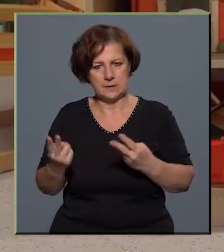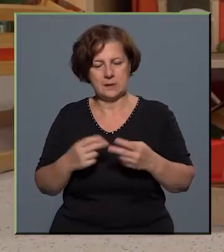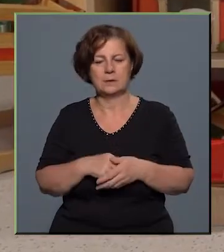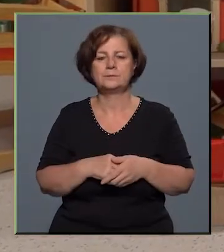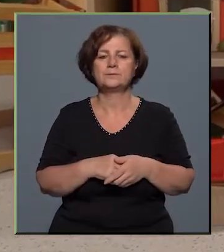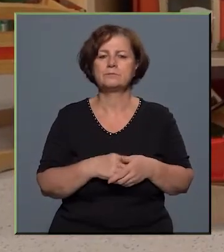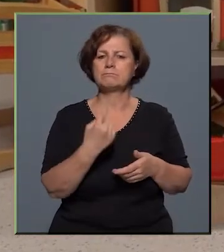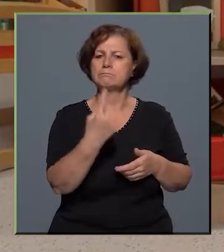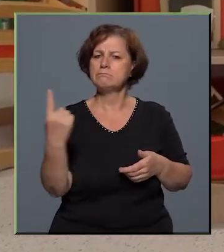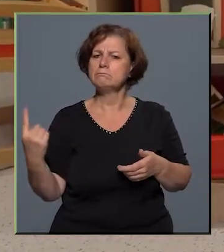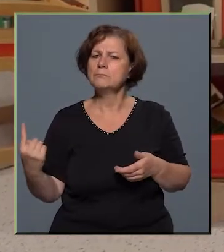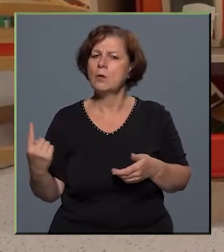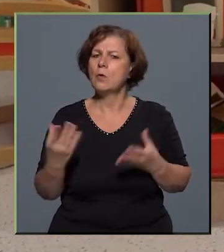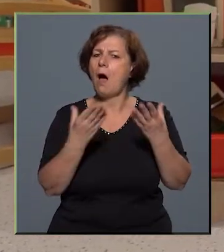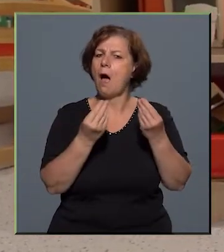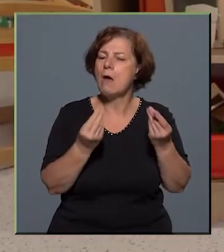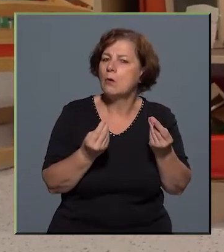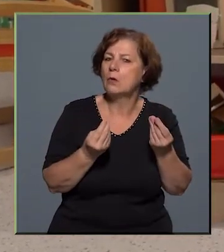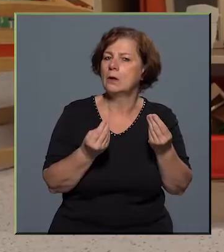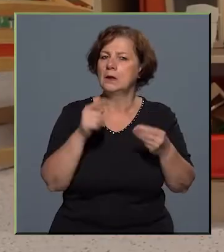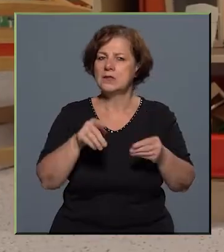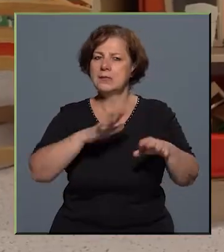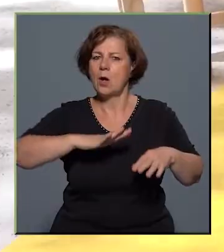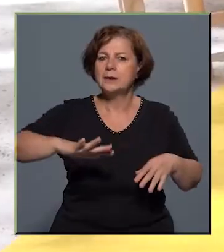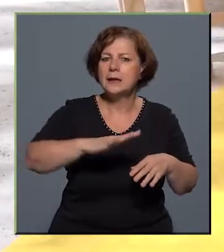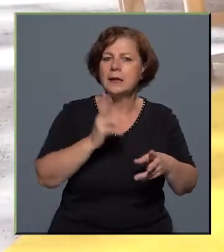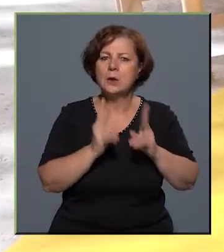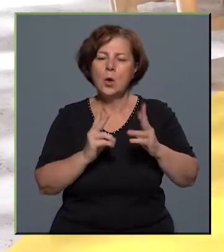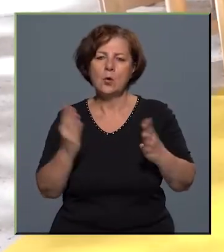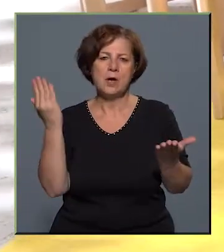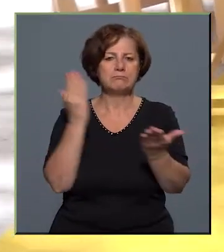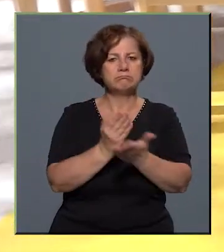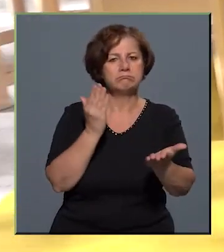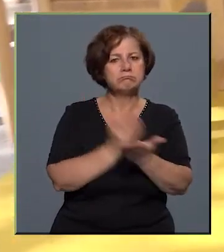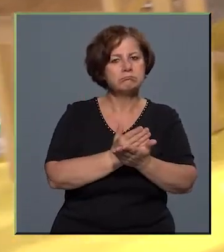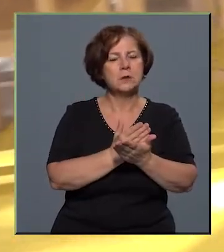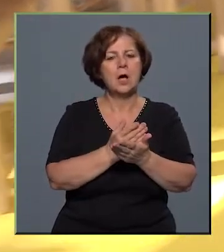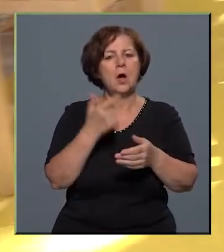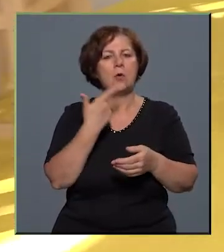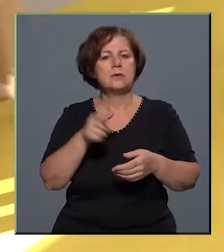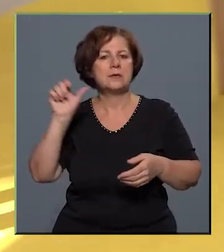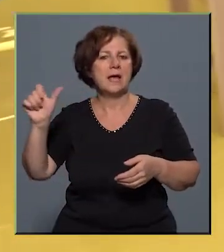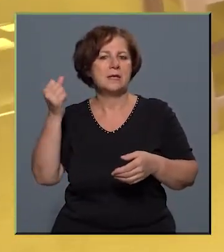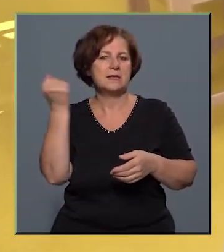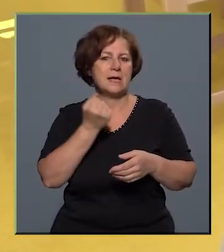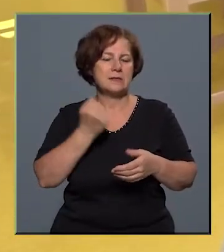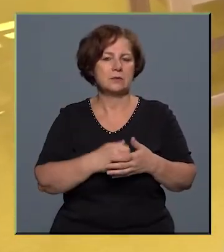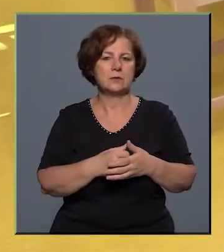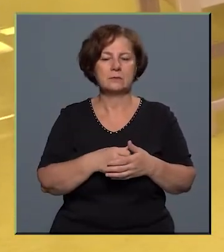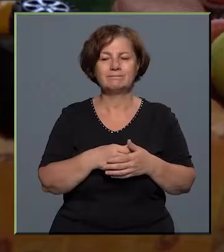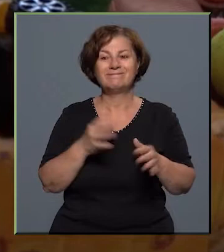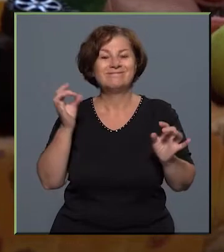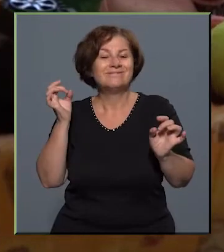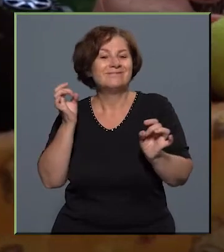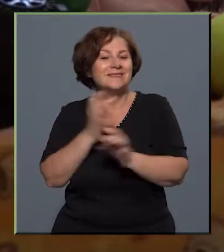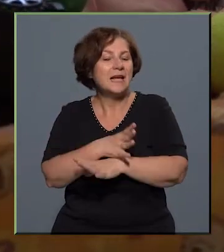Maguk az anyagok, illetve ez a tér hogyan illeszkedik a 21. századhoz? Szerencsére